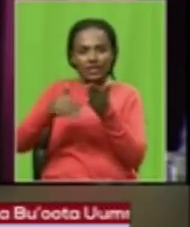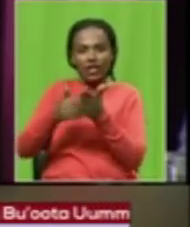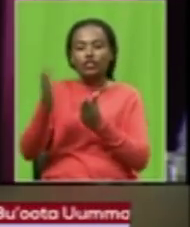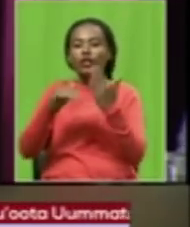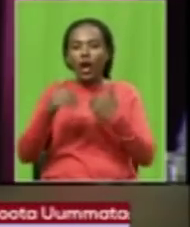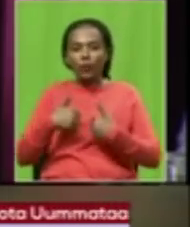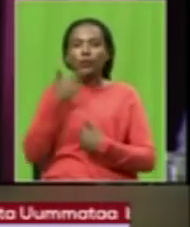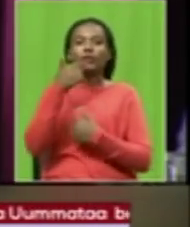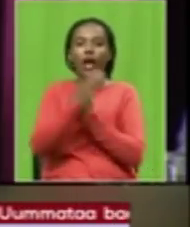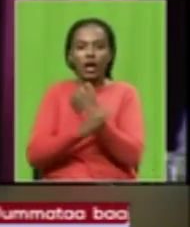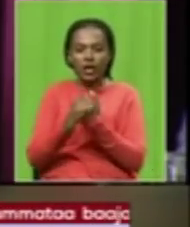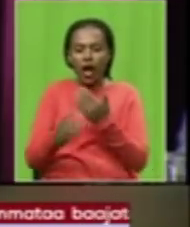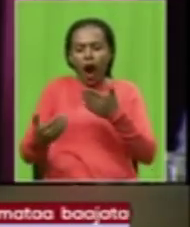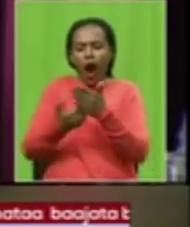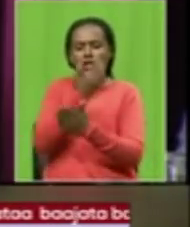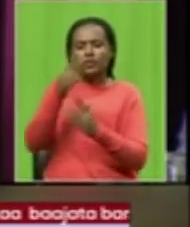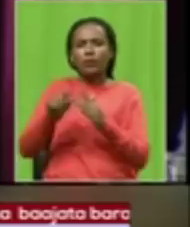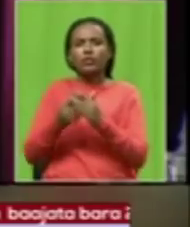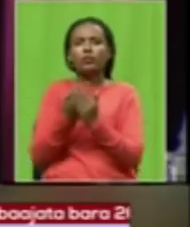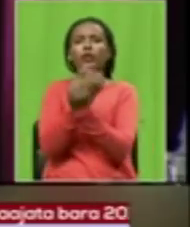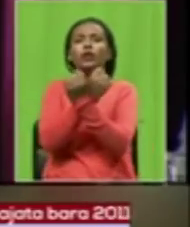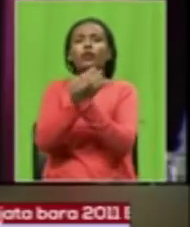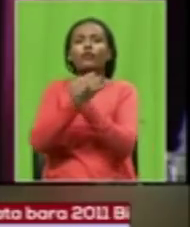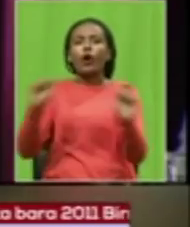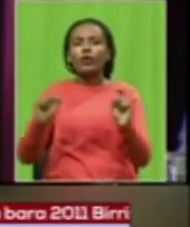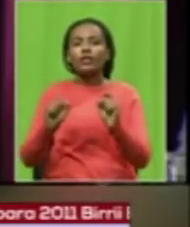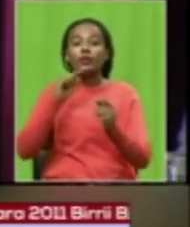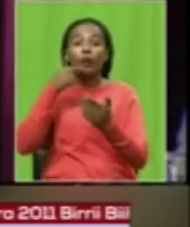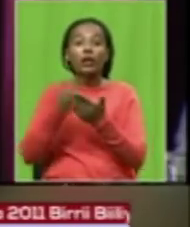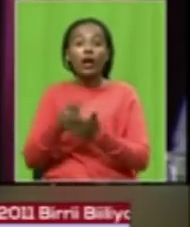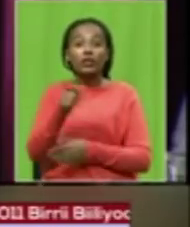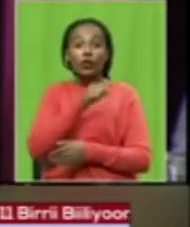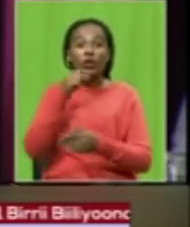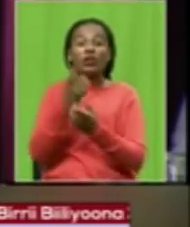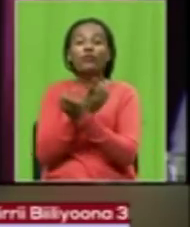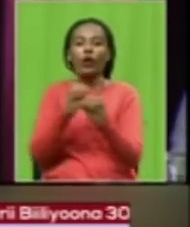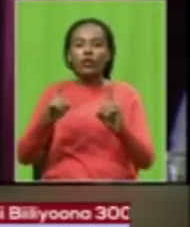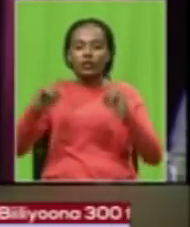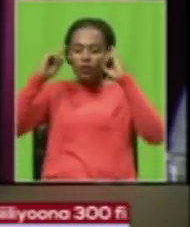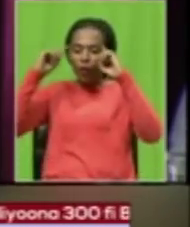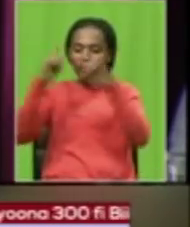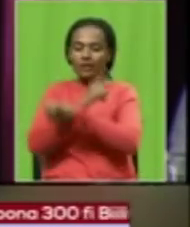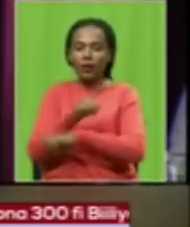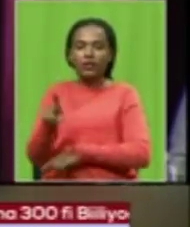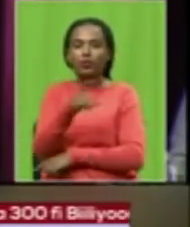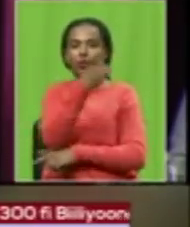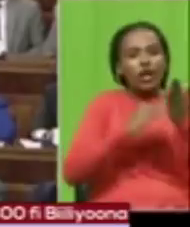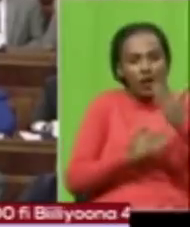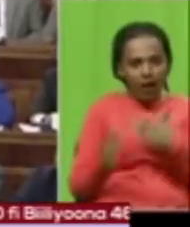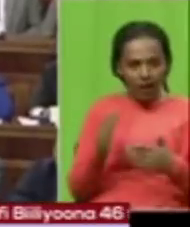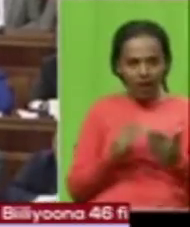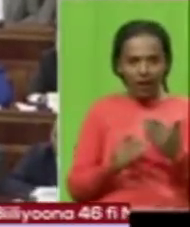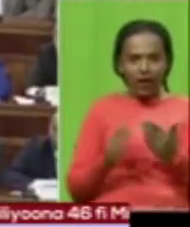jettu akkamiin isa haaraa eegalti? Kun rakkisaadha. Dursa kan eegalaman xumurree barootaan itti aanan ammoo haaraa